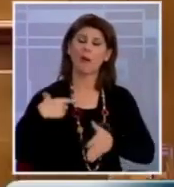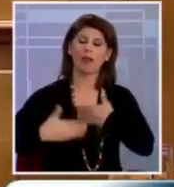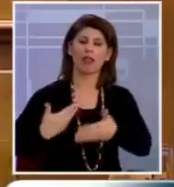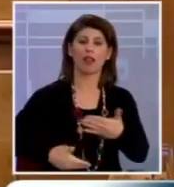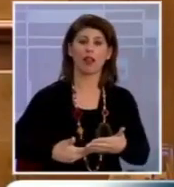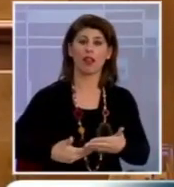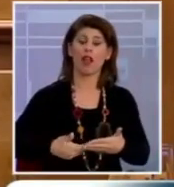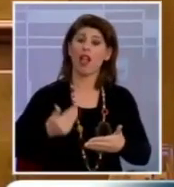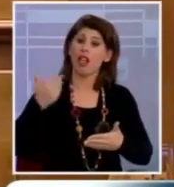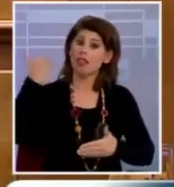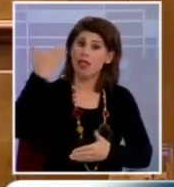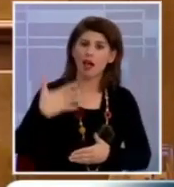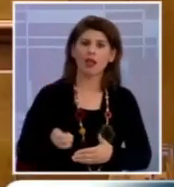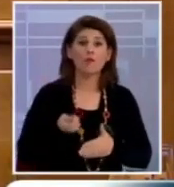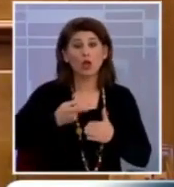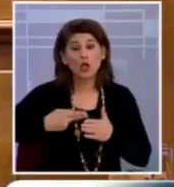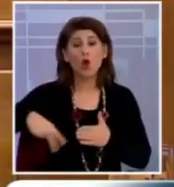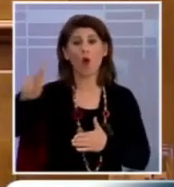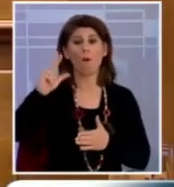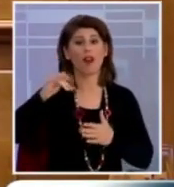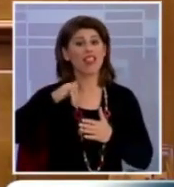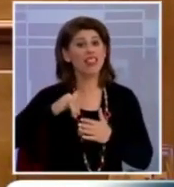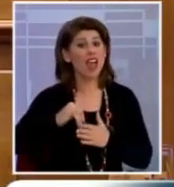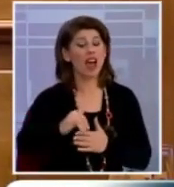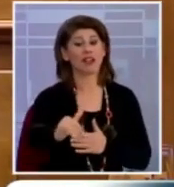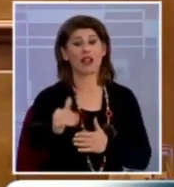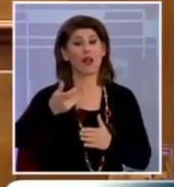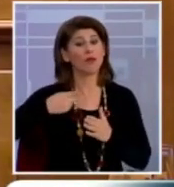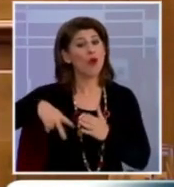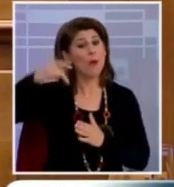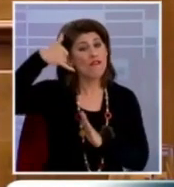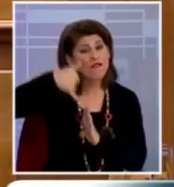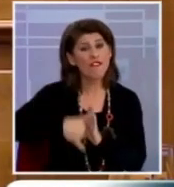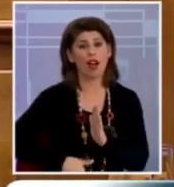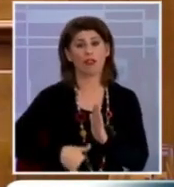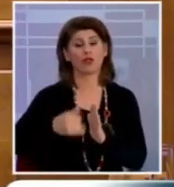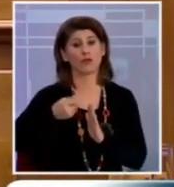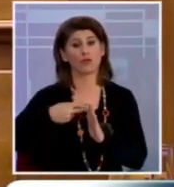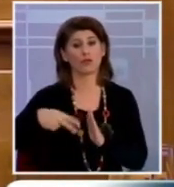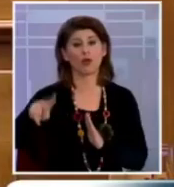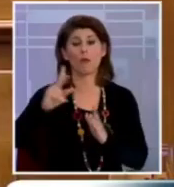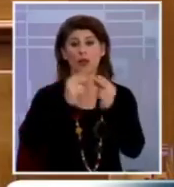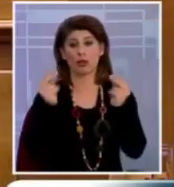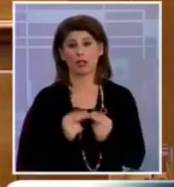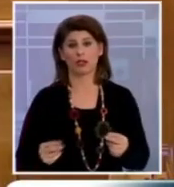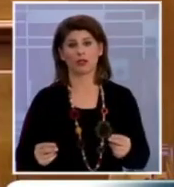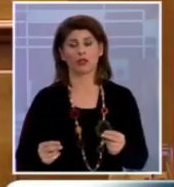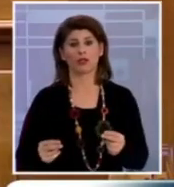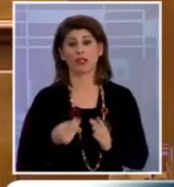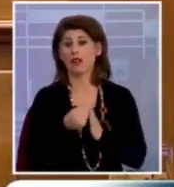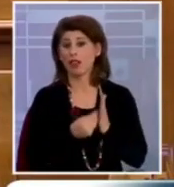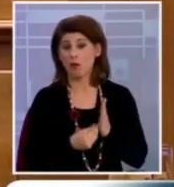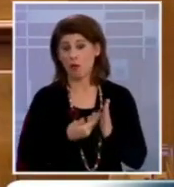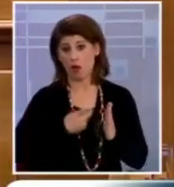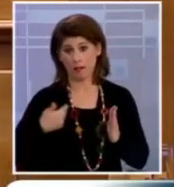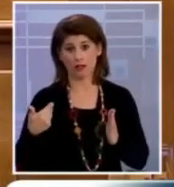θα αποκτήσει μεγαλύτερη διάρκεια, μεγαλύτερο βάθος, μεγαλύτερη αποτελεσματικότητα στο βαθμό που